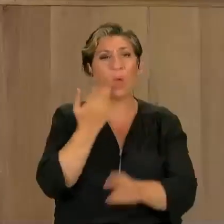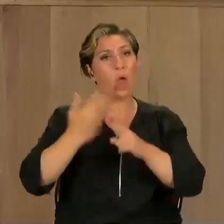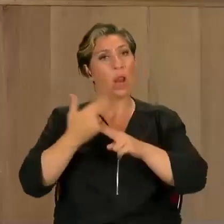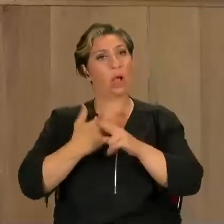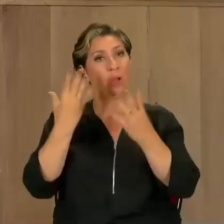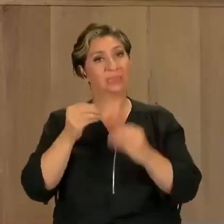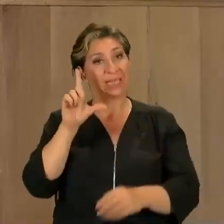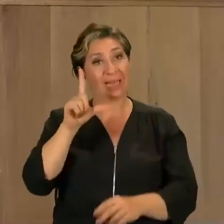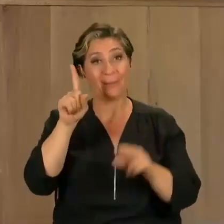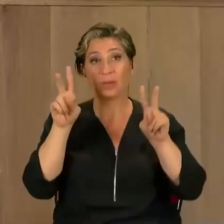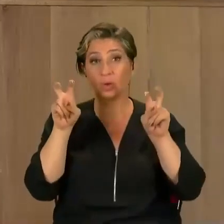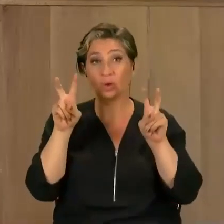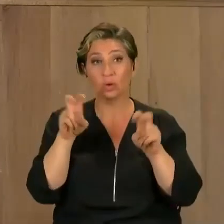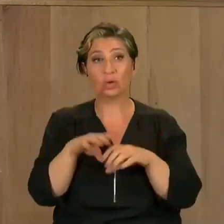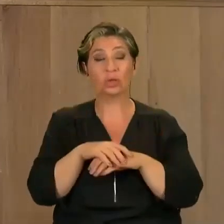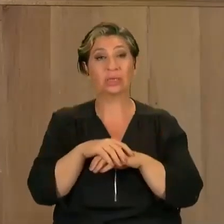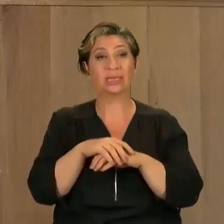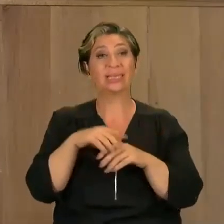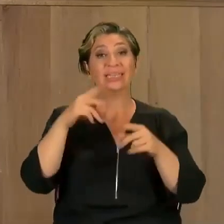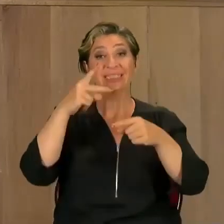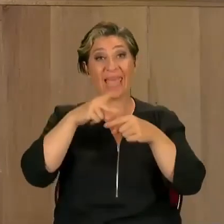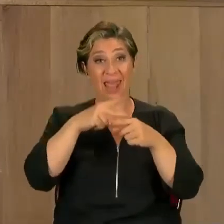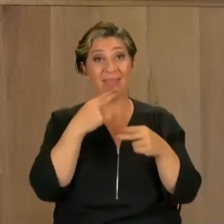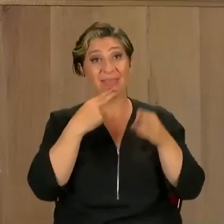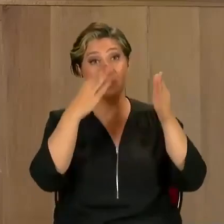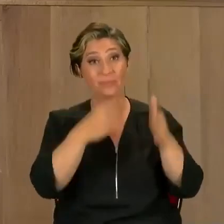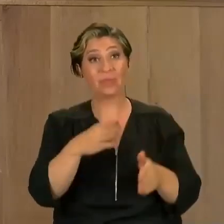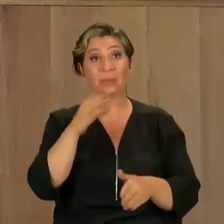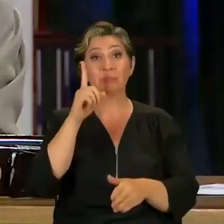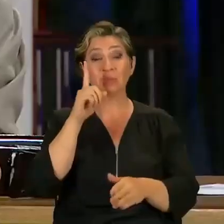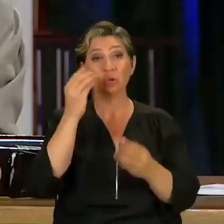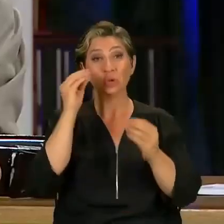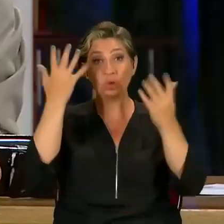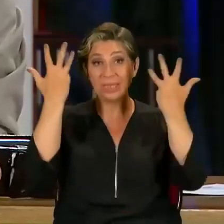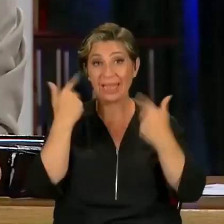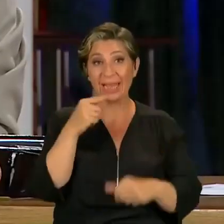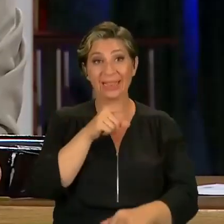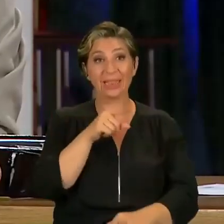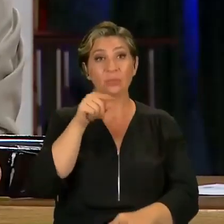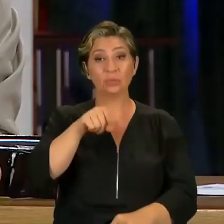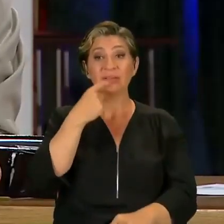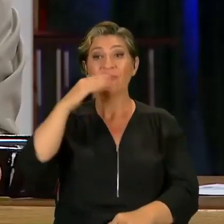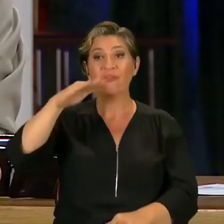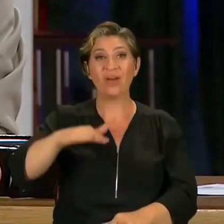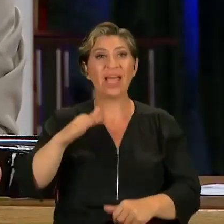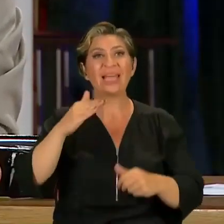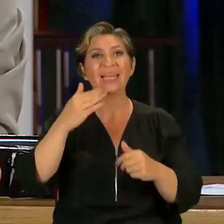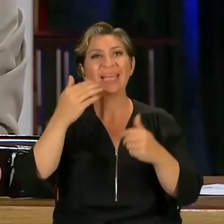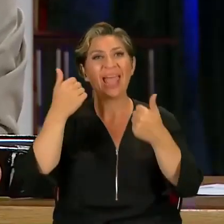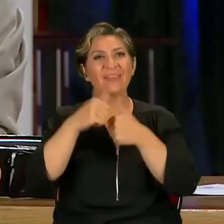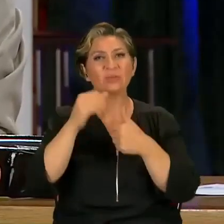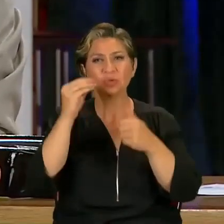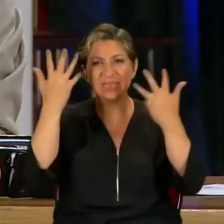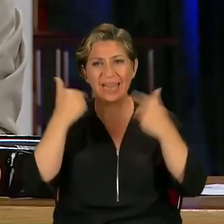örnek olması gereken bir konu. Çocuk Zehra anne. Su Hanım aslında bir çocuk gelin. Bugün çocuk gelinler dediğimiz zaman